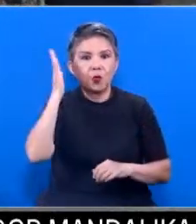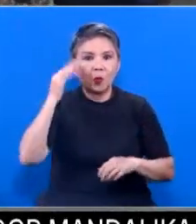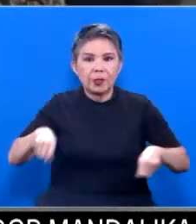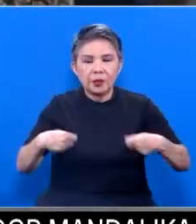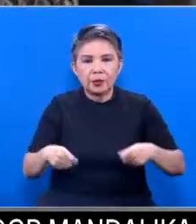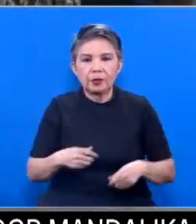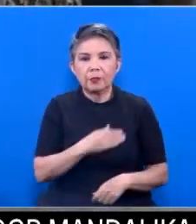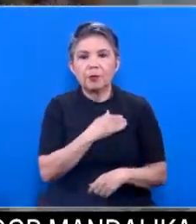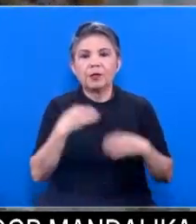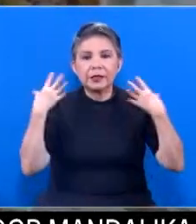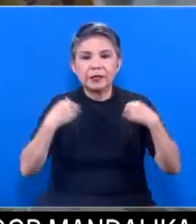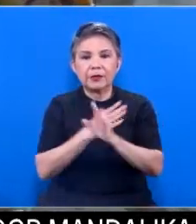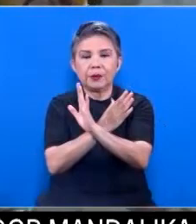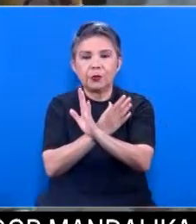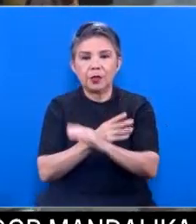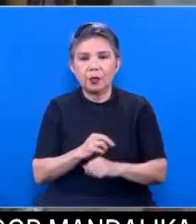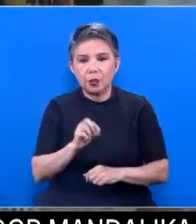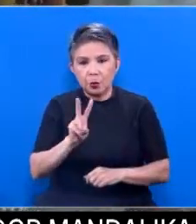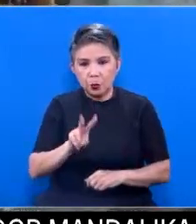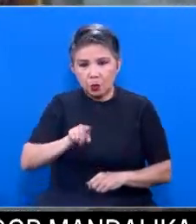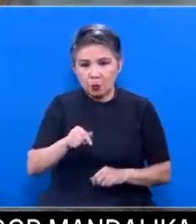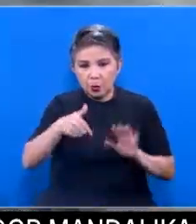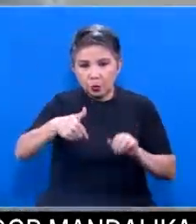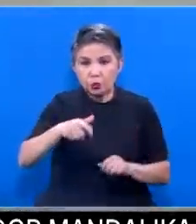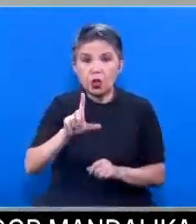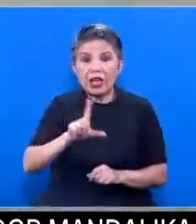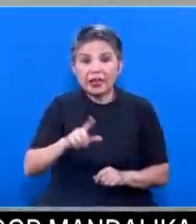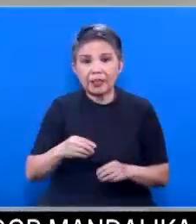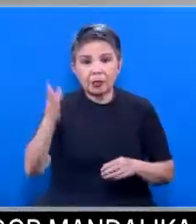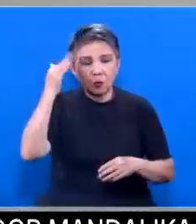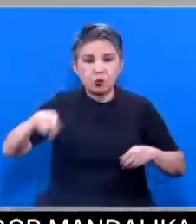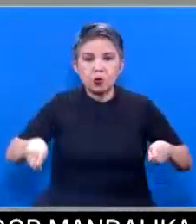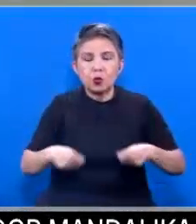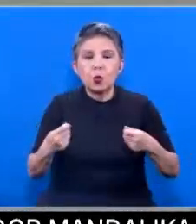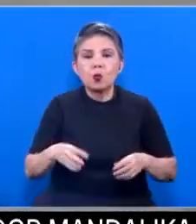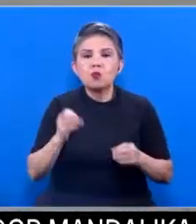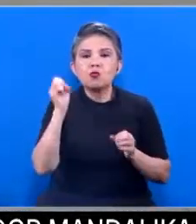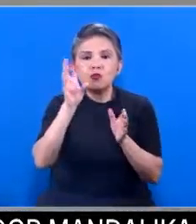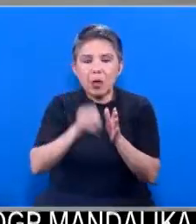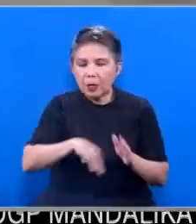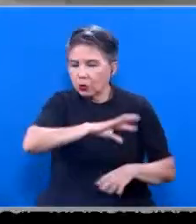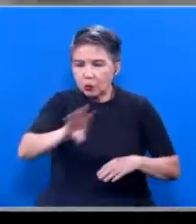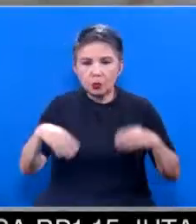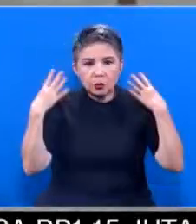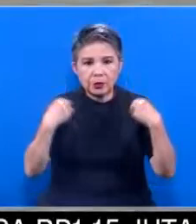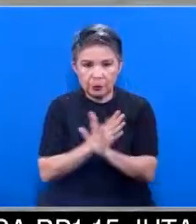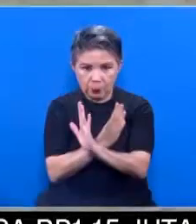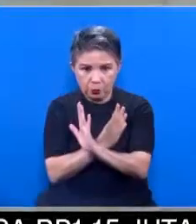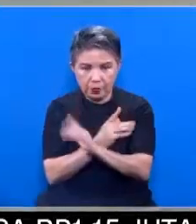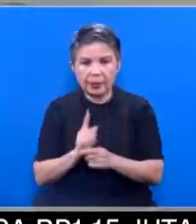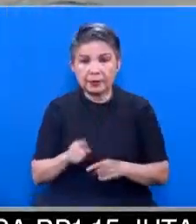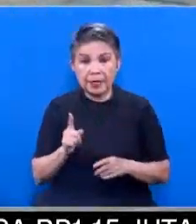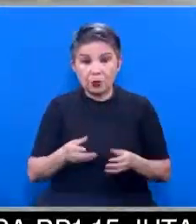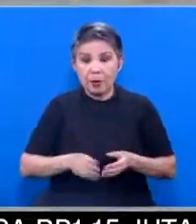Pemerintah Provinsi Jawa Timur menggelontorkan 2,7 juta liter minyak goreng murah ke seluruh wilayah di Jawa Timur. Salah satu yang